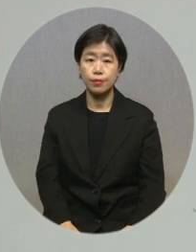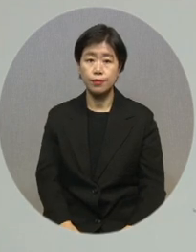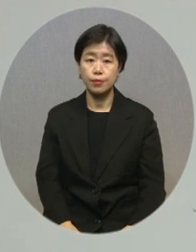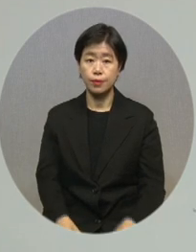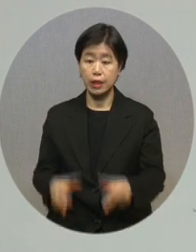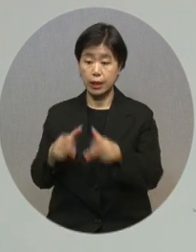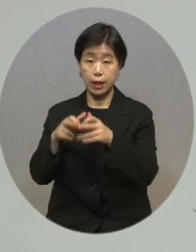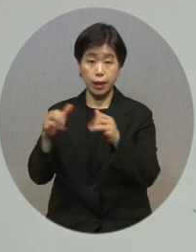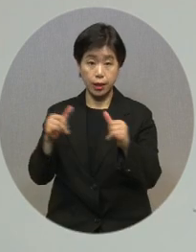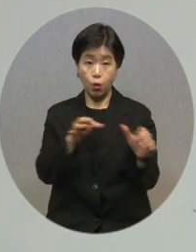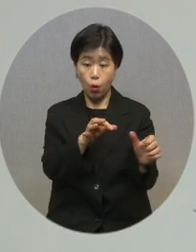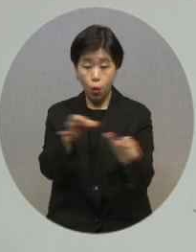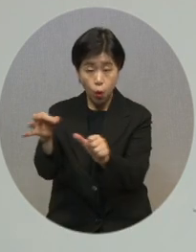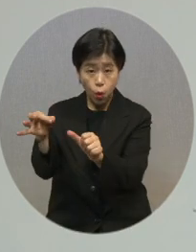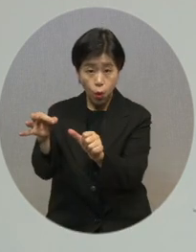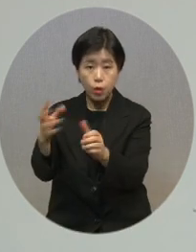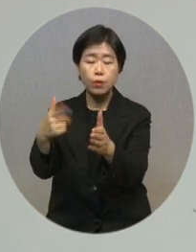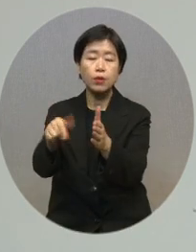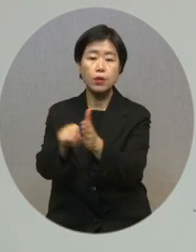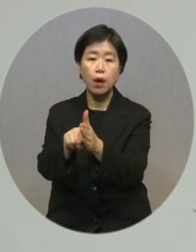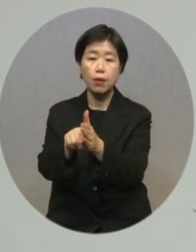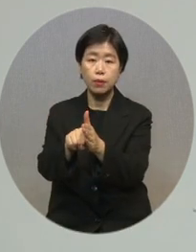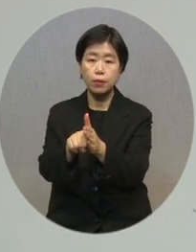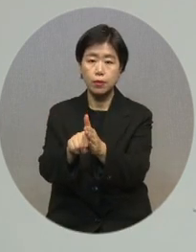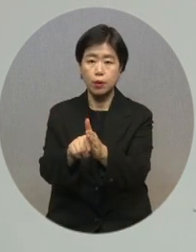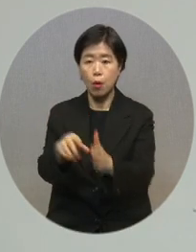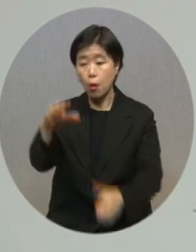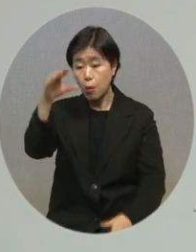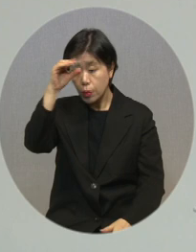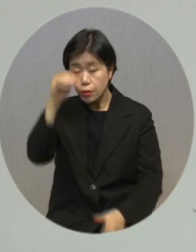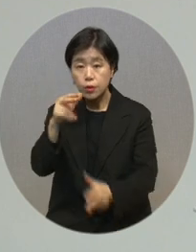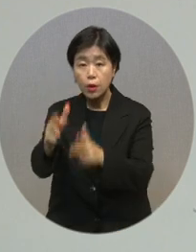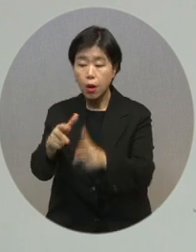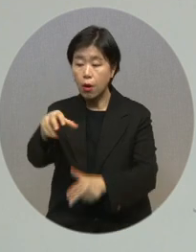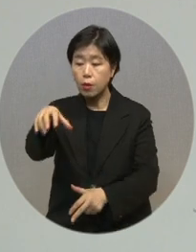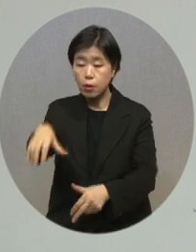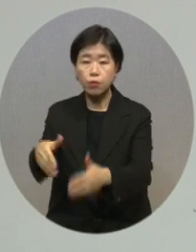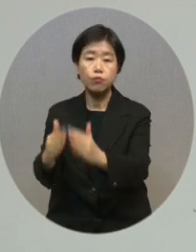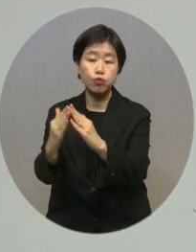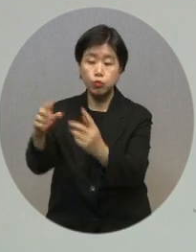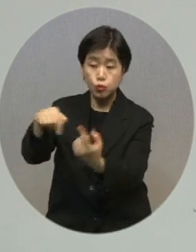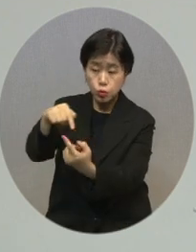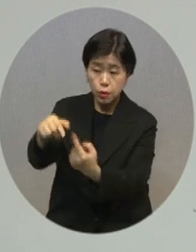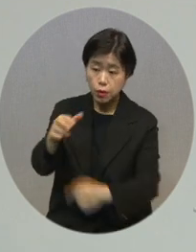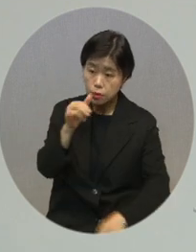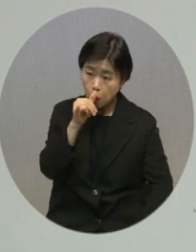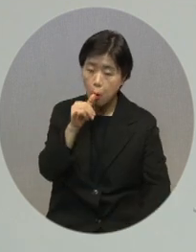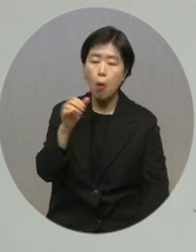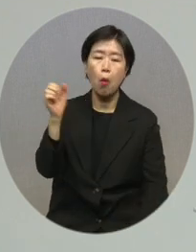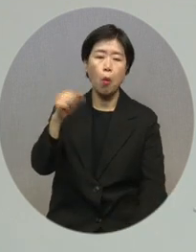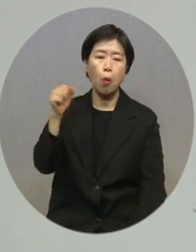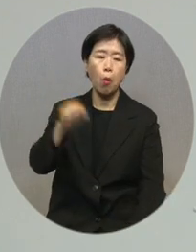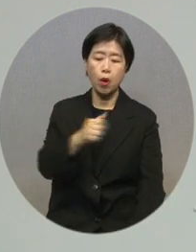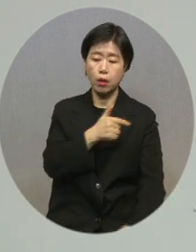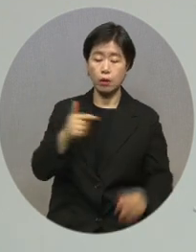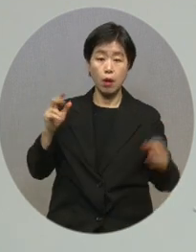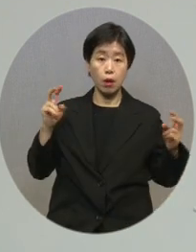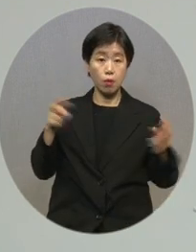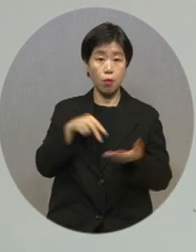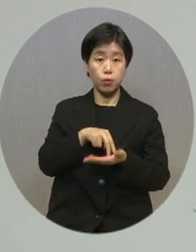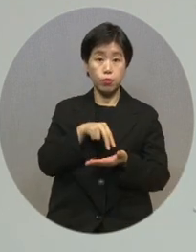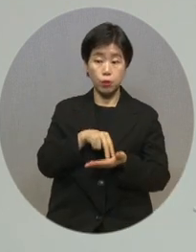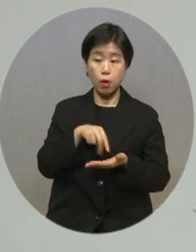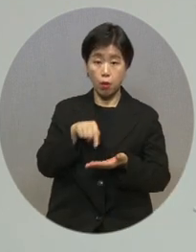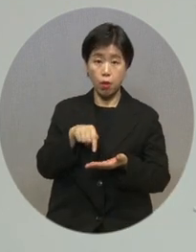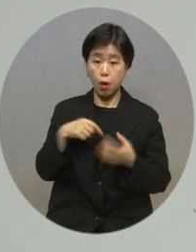장애인 고용을 중심으로 하는 표준 사업장 운영하는 것을 봤습니다. 그러니까 그렇게 되면은 대기업도 그 이득이 되고요. 어차피 그거는 세탁을 해야